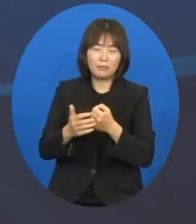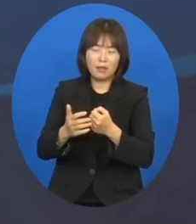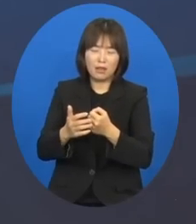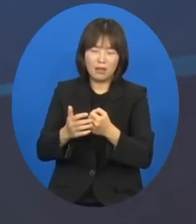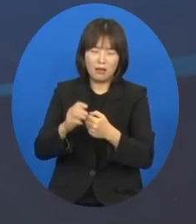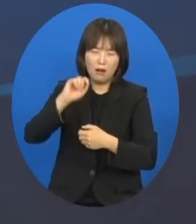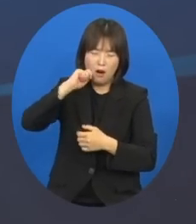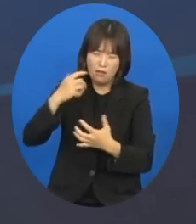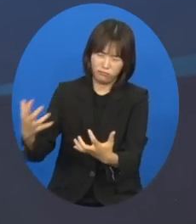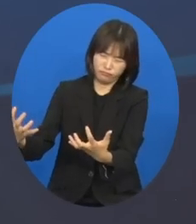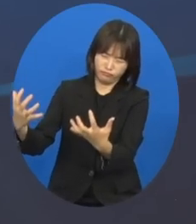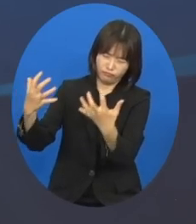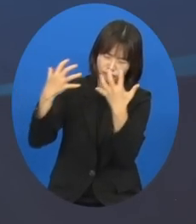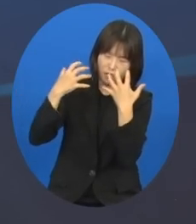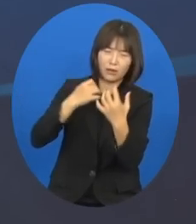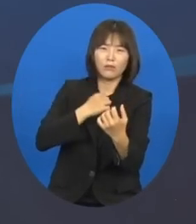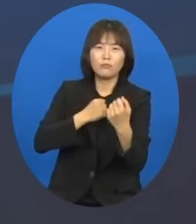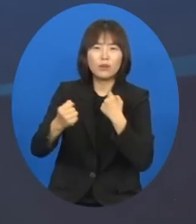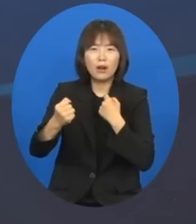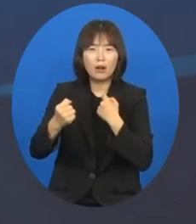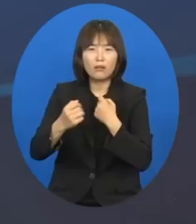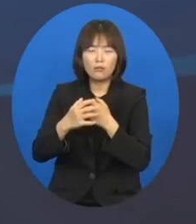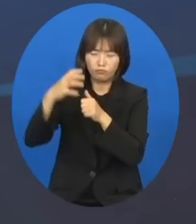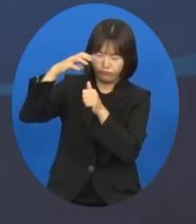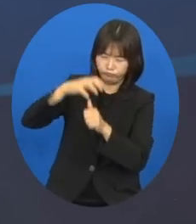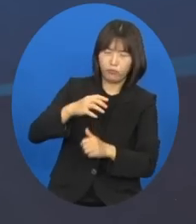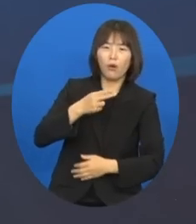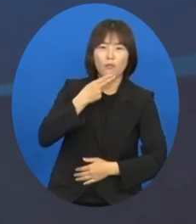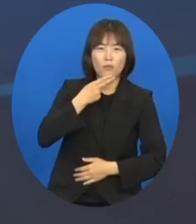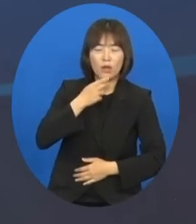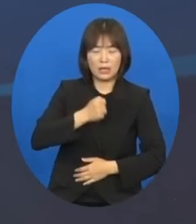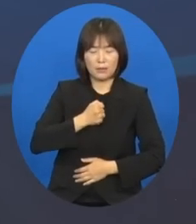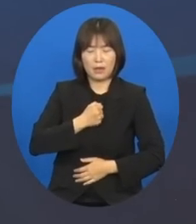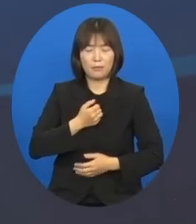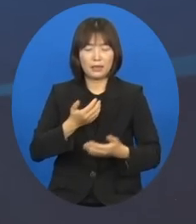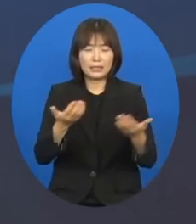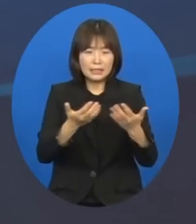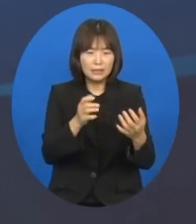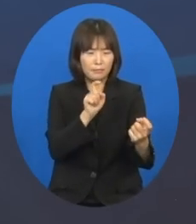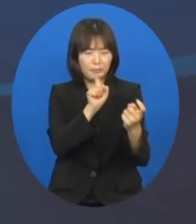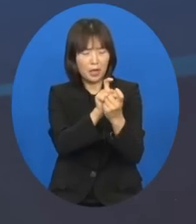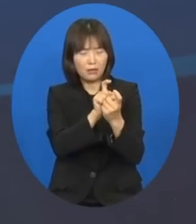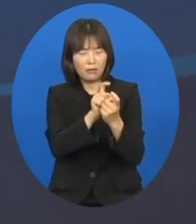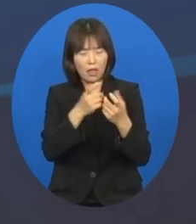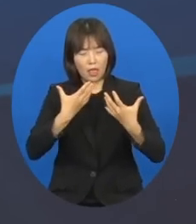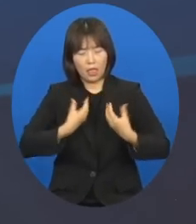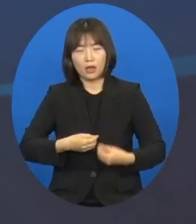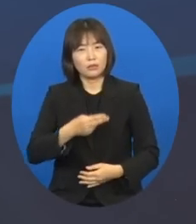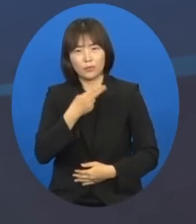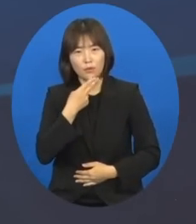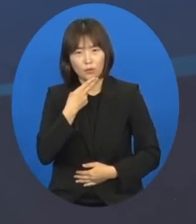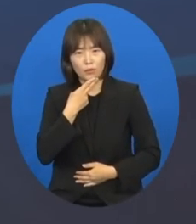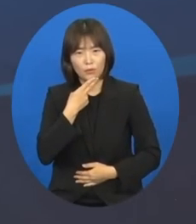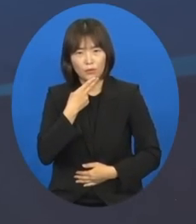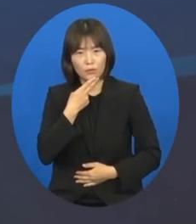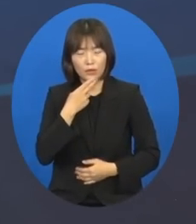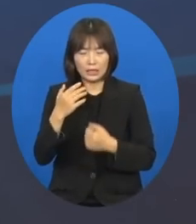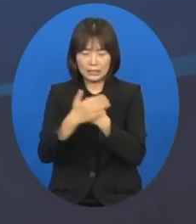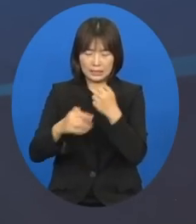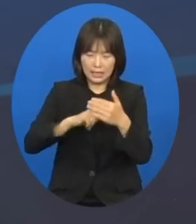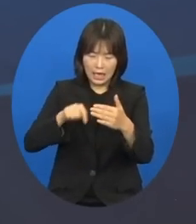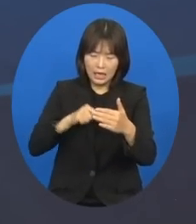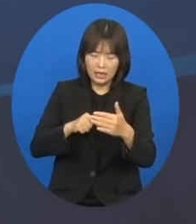당하여도 쌓이지 아니할 것이요 답답한 일을 만나도 낙심하지 아니하고 은혜 안에 있는 사람은 이렇게